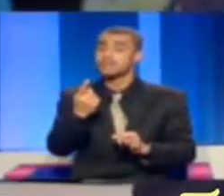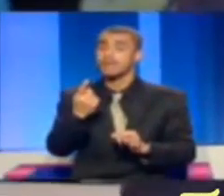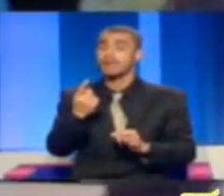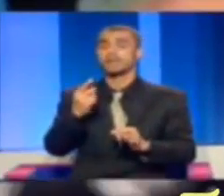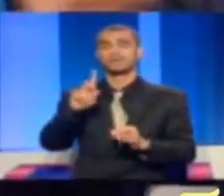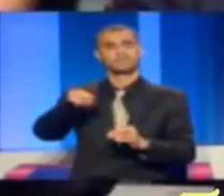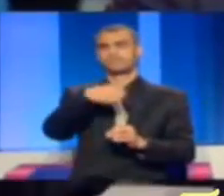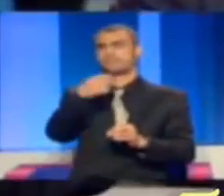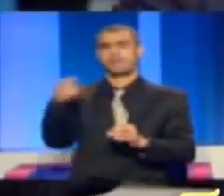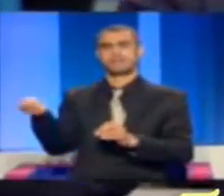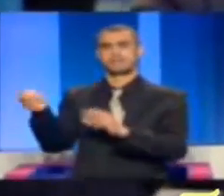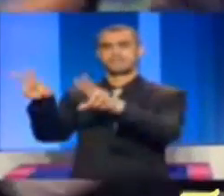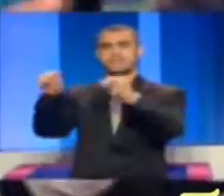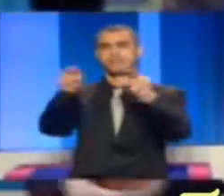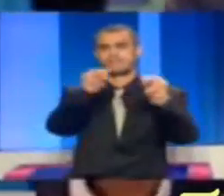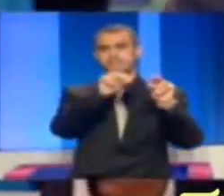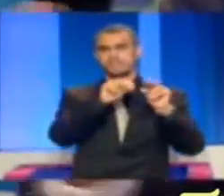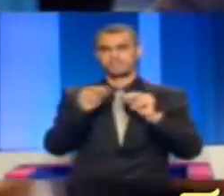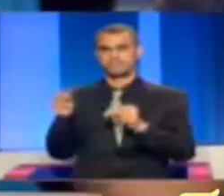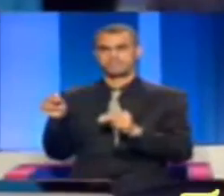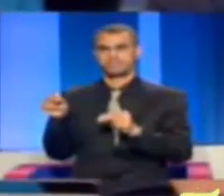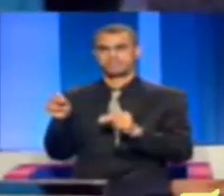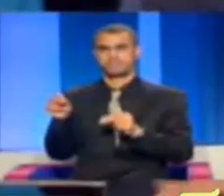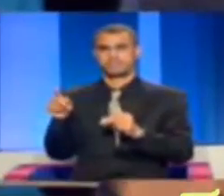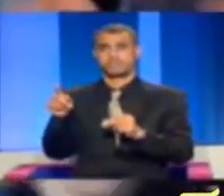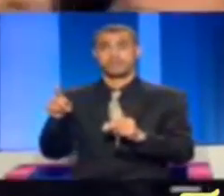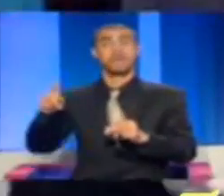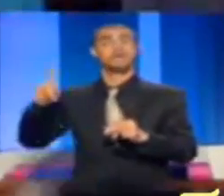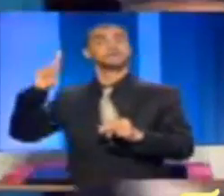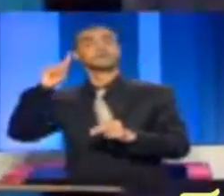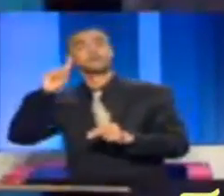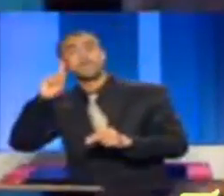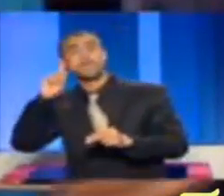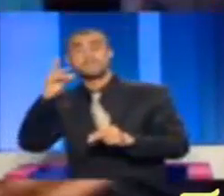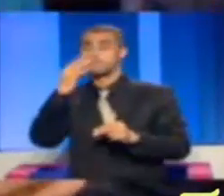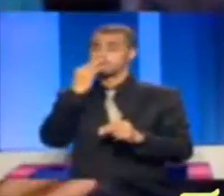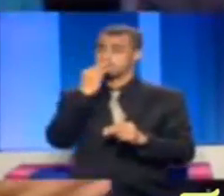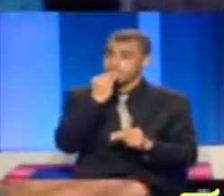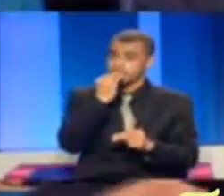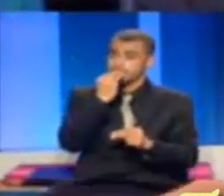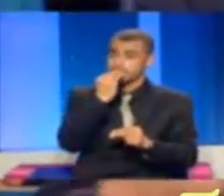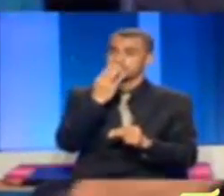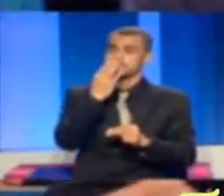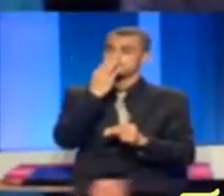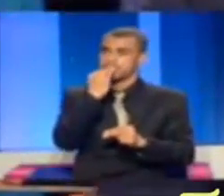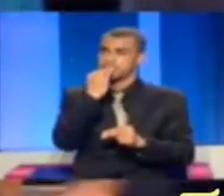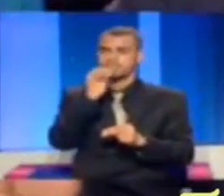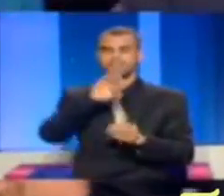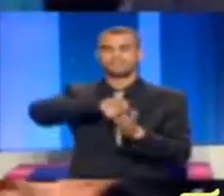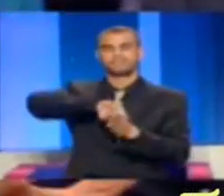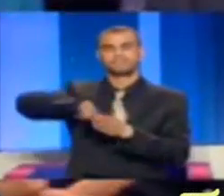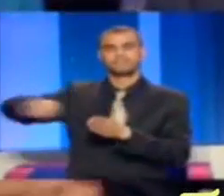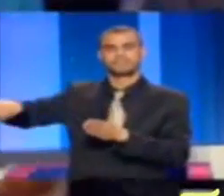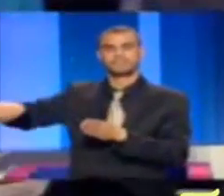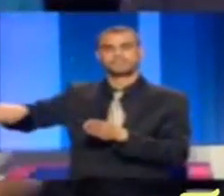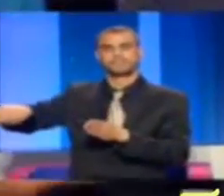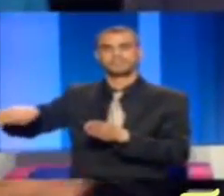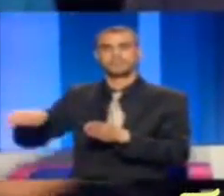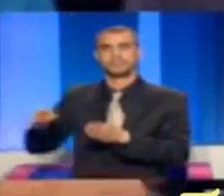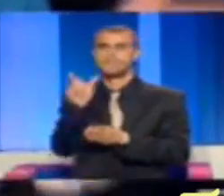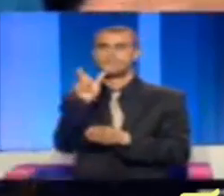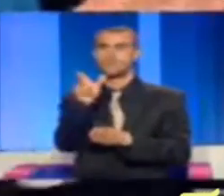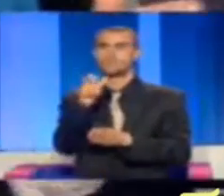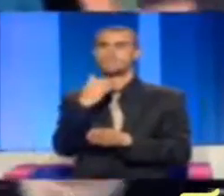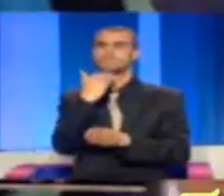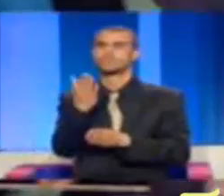تنكونوش منصفين الى جاوزنا ما بين الصم والبكم، درنا اصم بك، زعما تنكونوا ظالمين هذه الفئه هذه